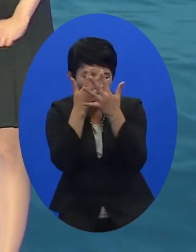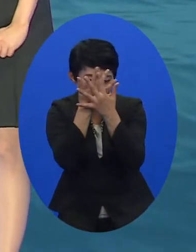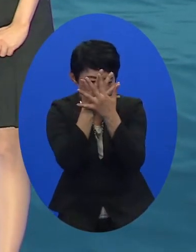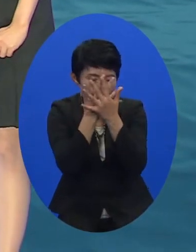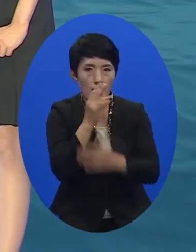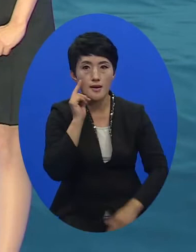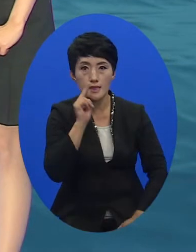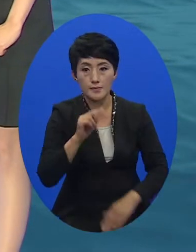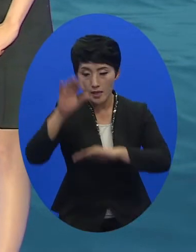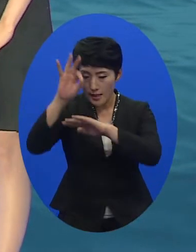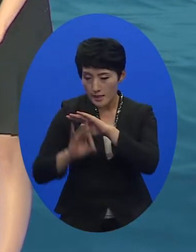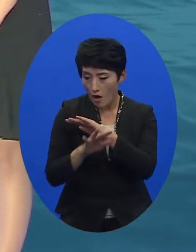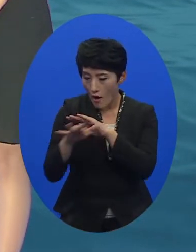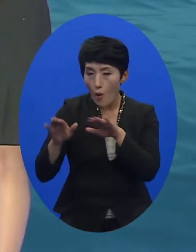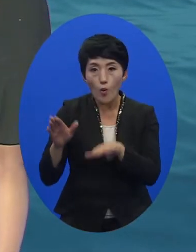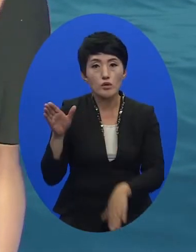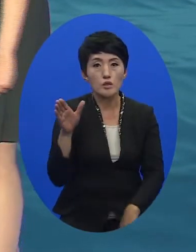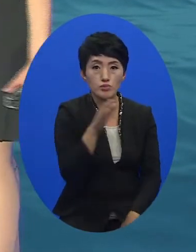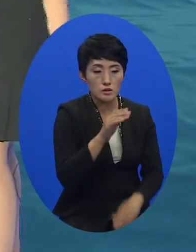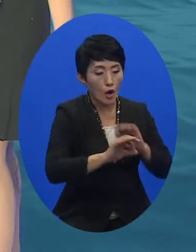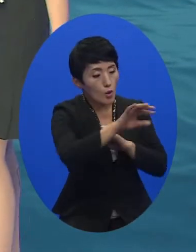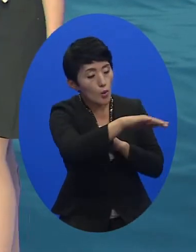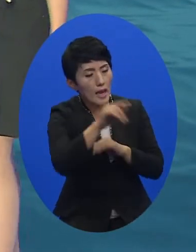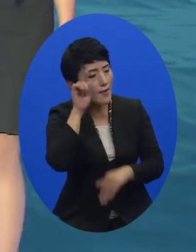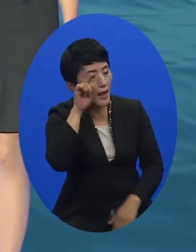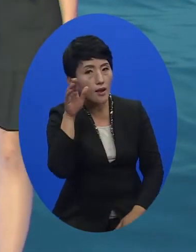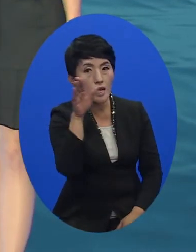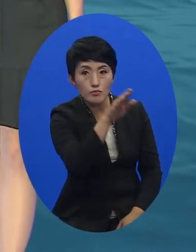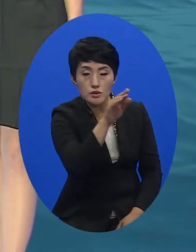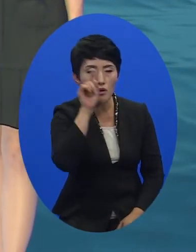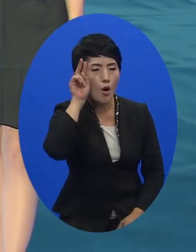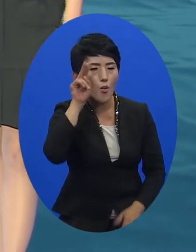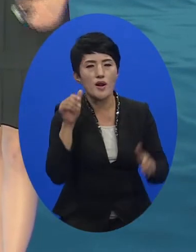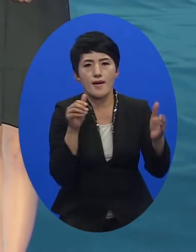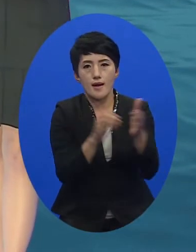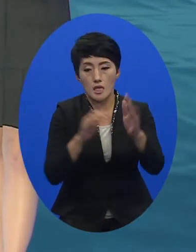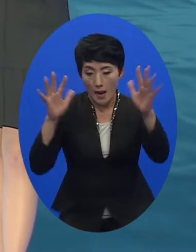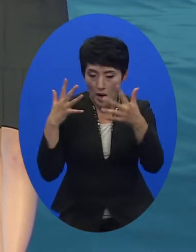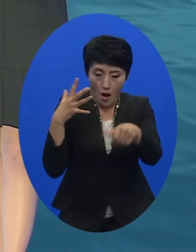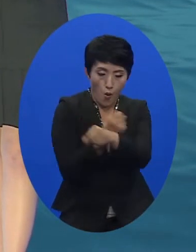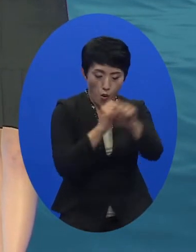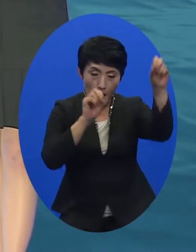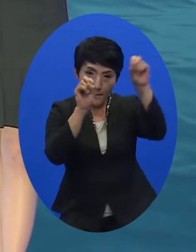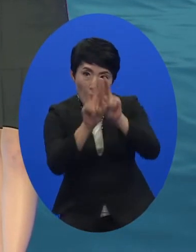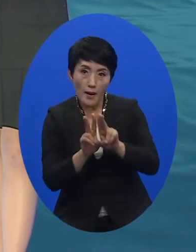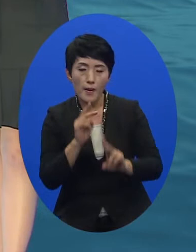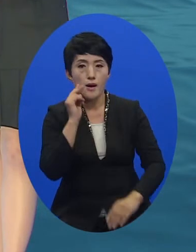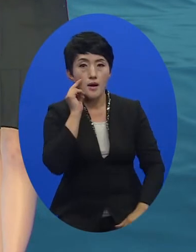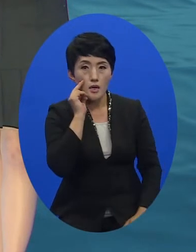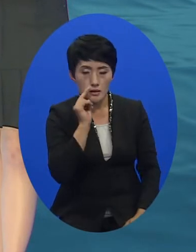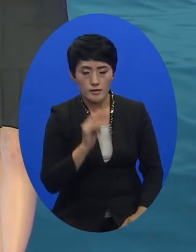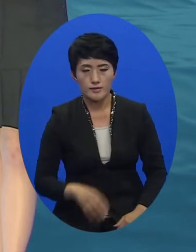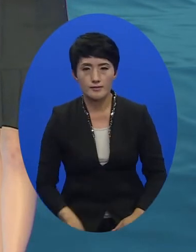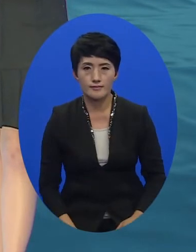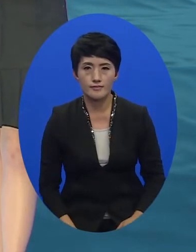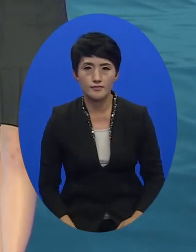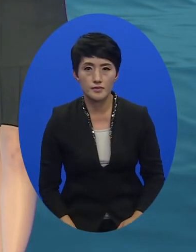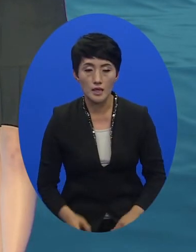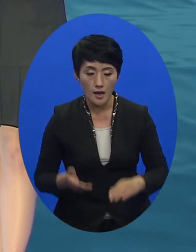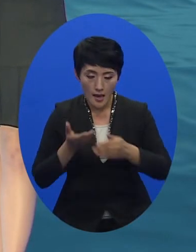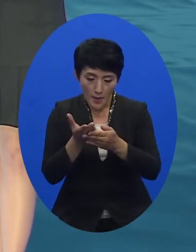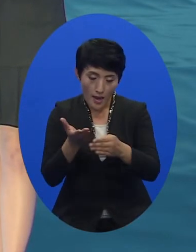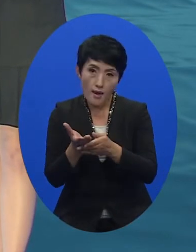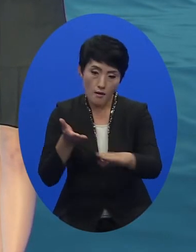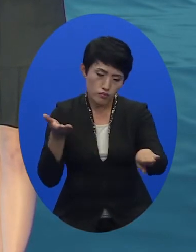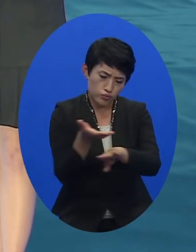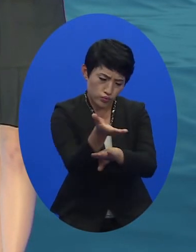곳이 있겠습니다. 서해상은 오늘부터, 동해상은 내일부터 모레까지 돌풍과 함께 천둥, 번개가 치는 곳이 있겠습니다.